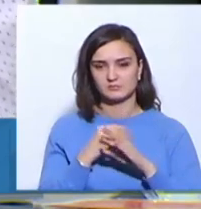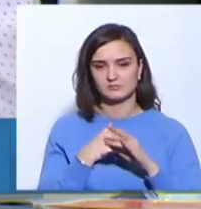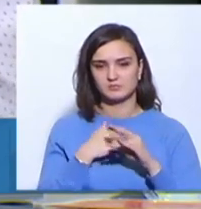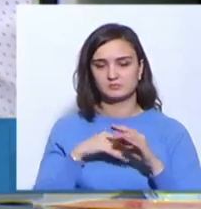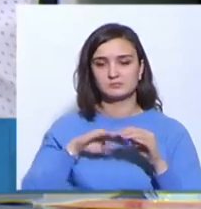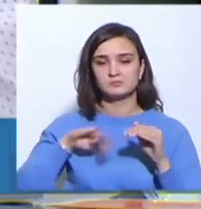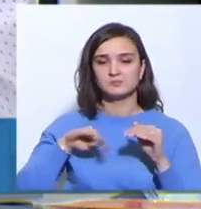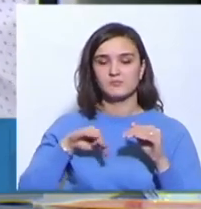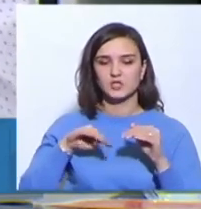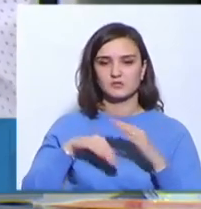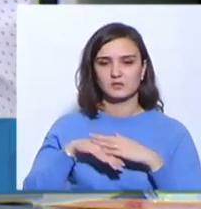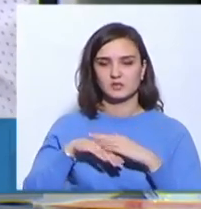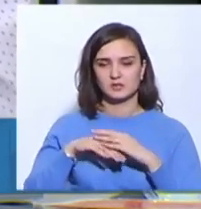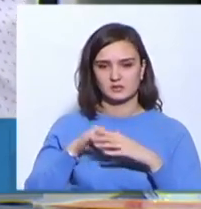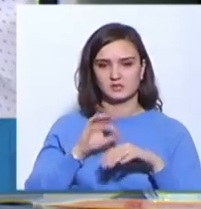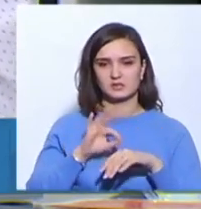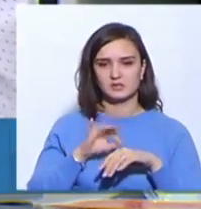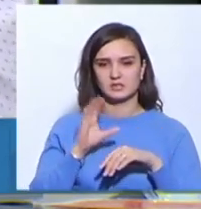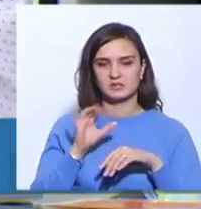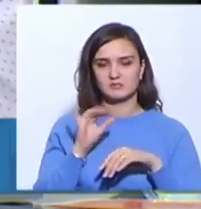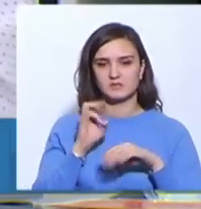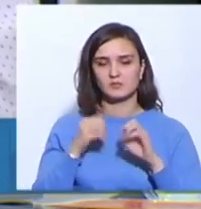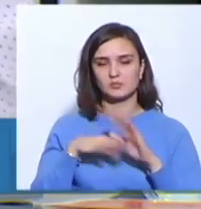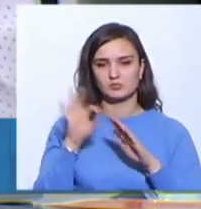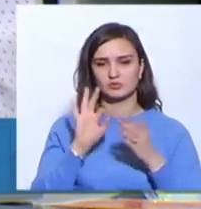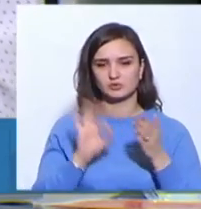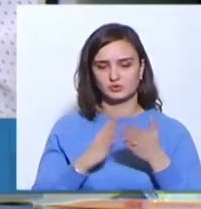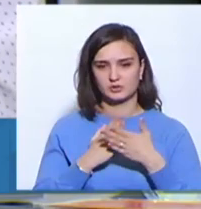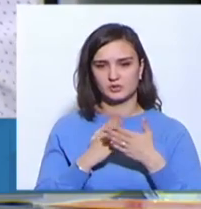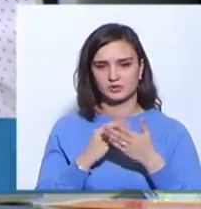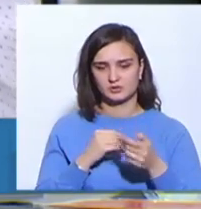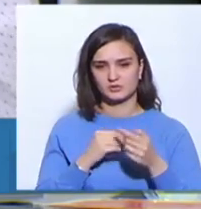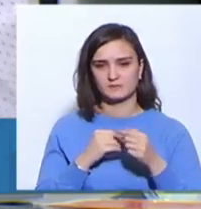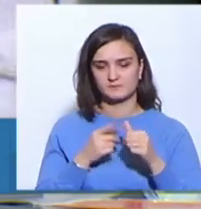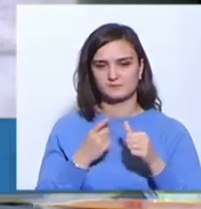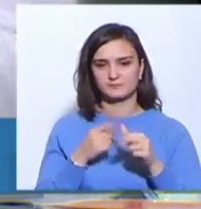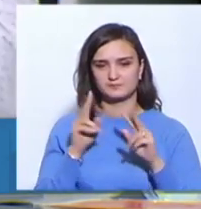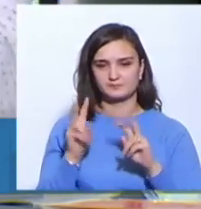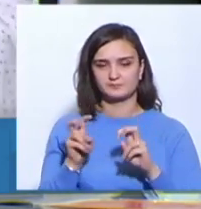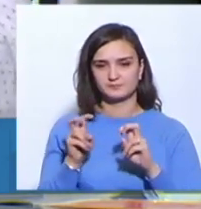მარჯვენა ნახევრის სიმსივნეებში უფრო ხშირად არის ეგრეთ წოდებული